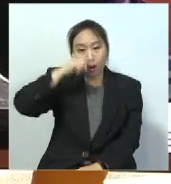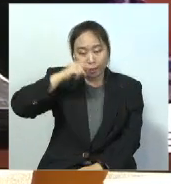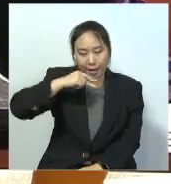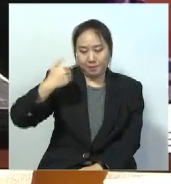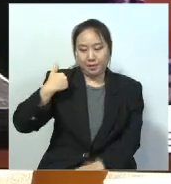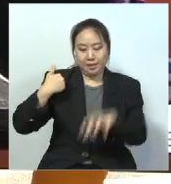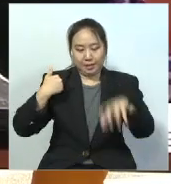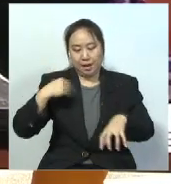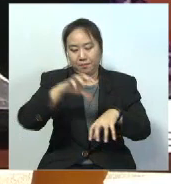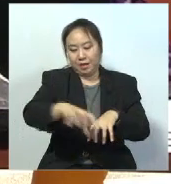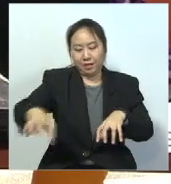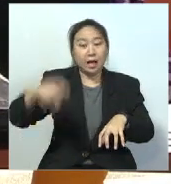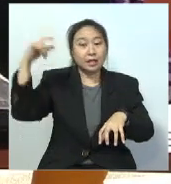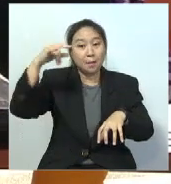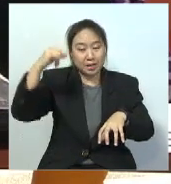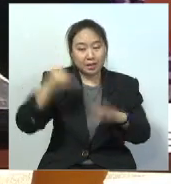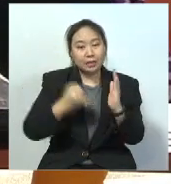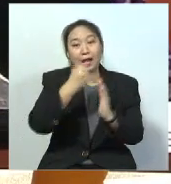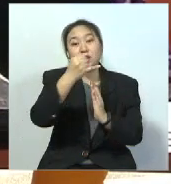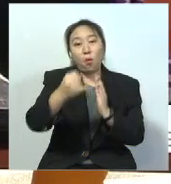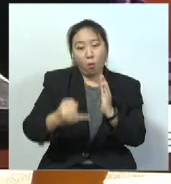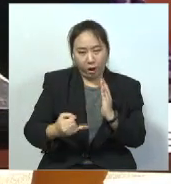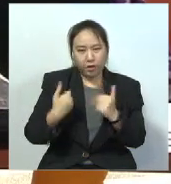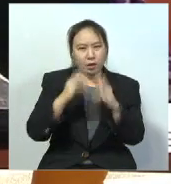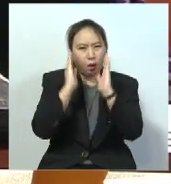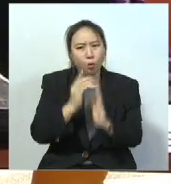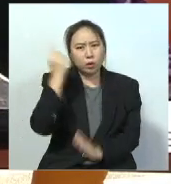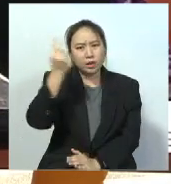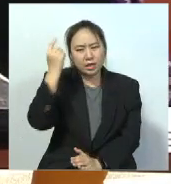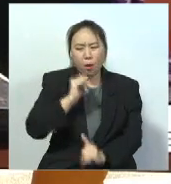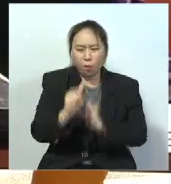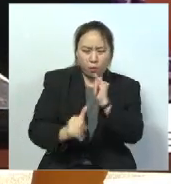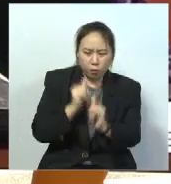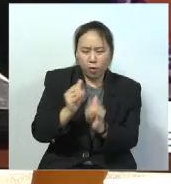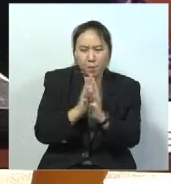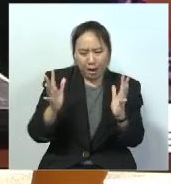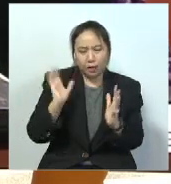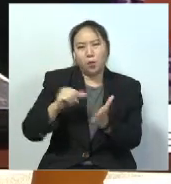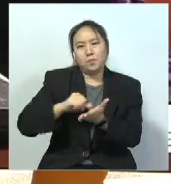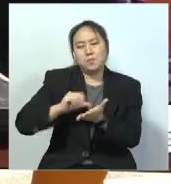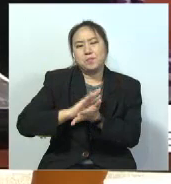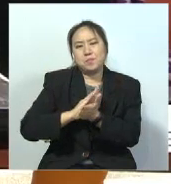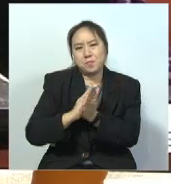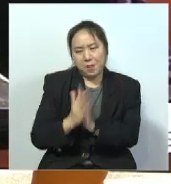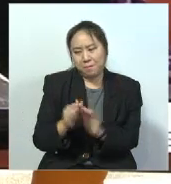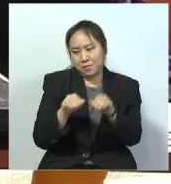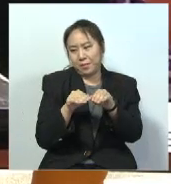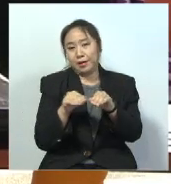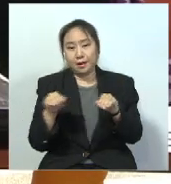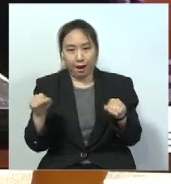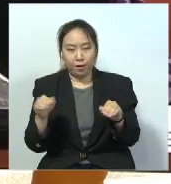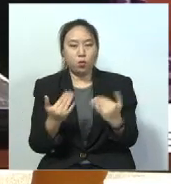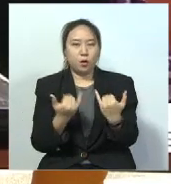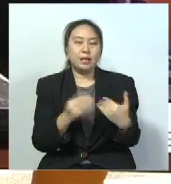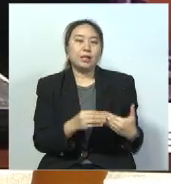ๆสนามบินโดยเฉพาะสนามบินในต่างจังหวัดตอนนี้ก็ต้องรับนักท่องเที่ยวเยอะ ต้องมีการปรับหลายๆอย่างเพ ื่ อให้ได้มาตรฐาน วันนี้ก็เลยจะพาไ